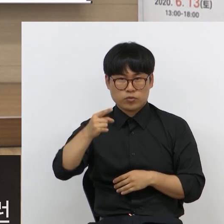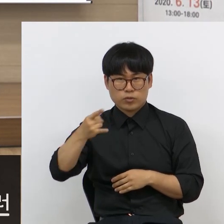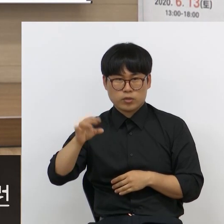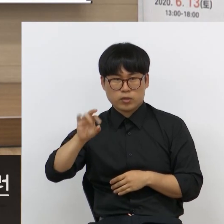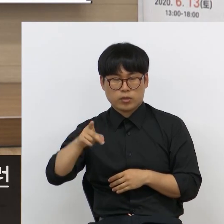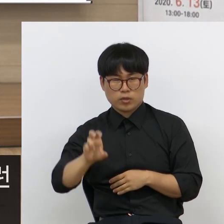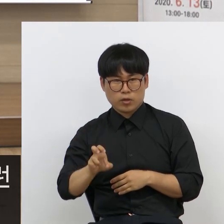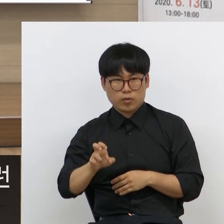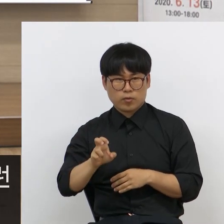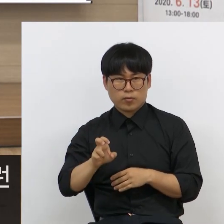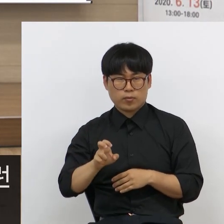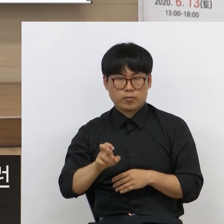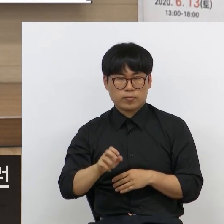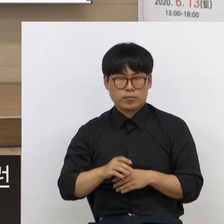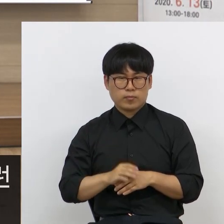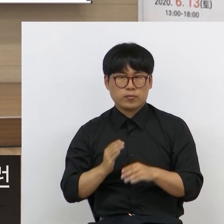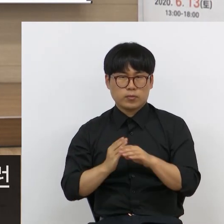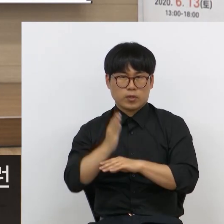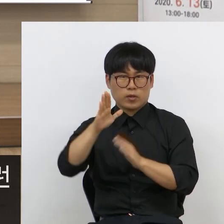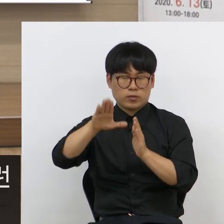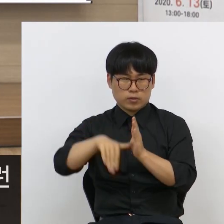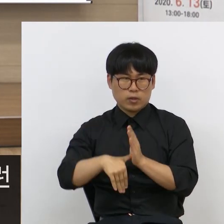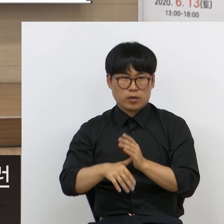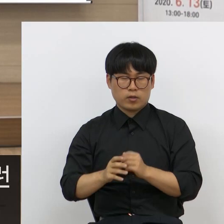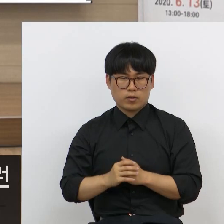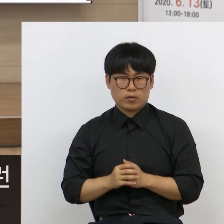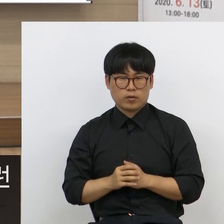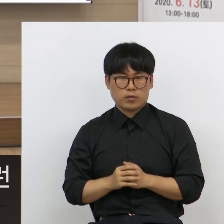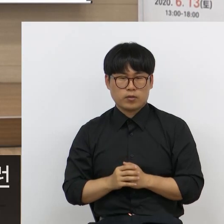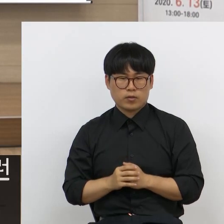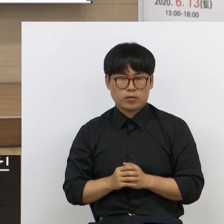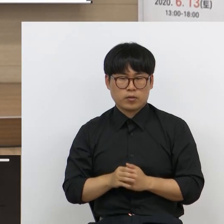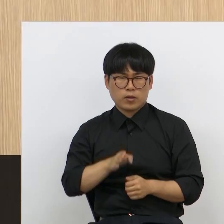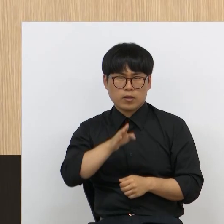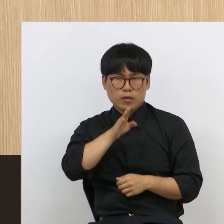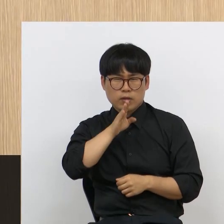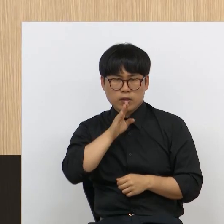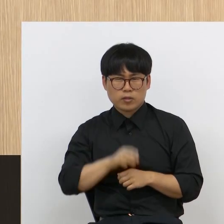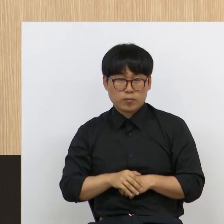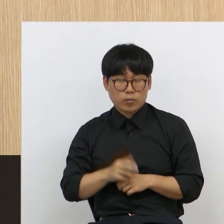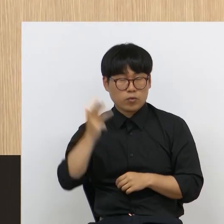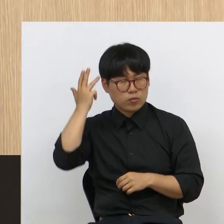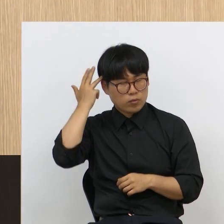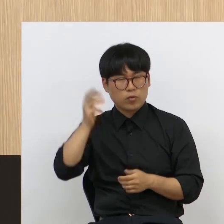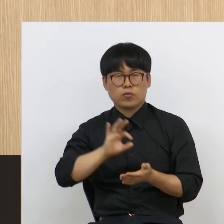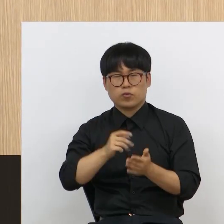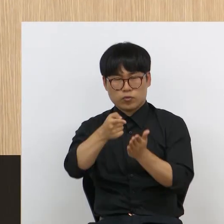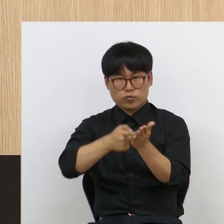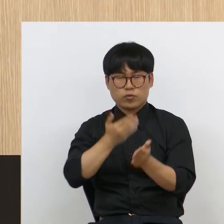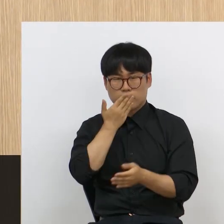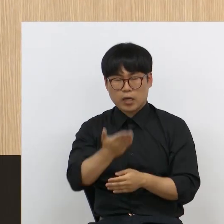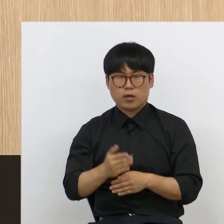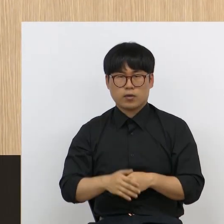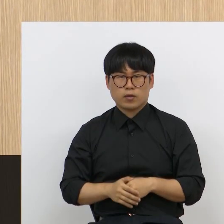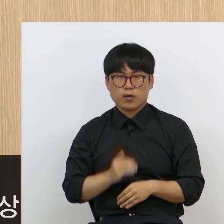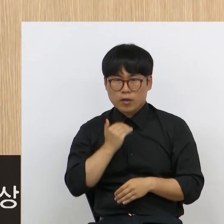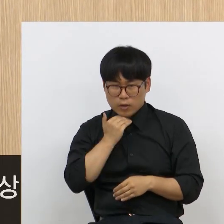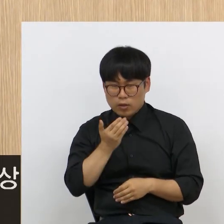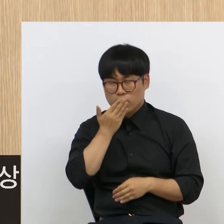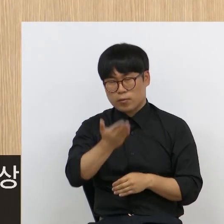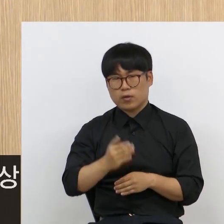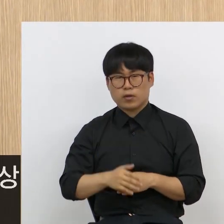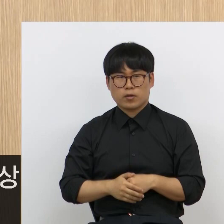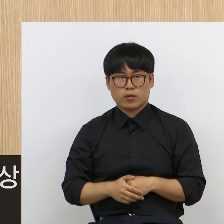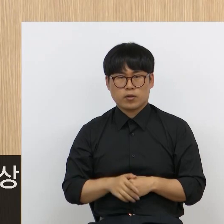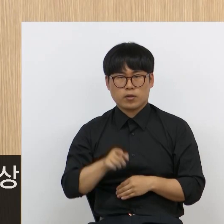환자인데 급성 중이염이나 뭐 삼출성 중이염이 있다. 사실 뭐 얼마든지 하죠. 수술할 수도 있고 좀 기다렸다 할 수도